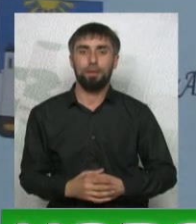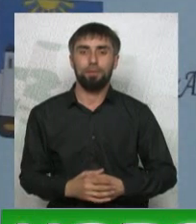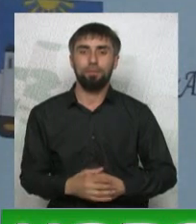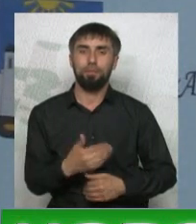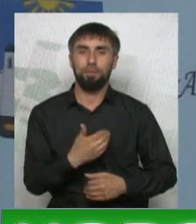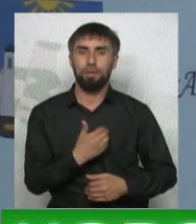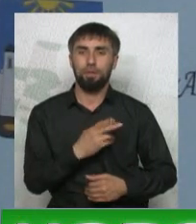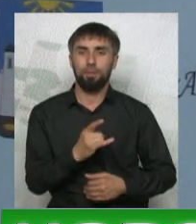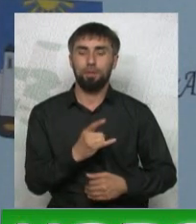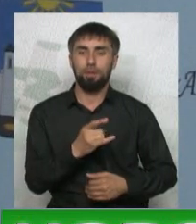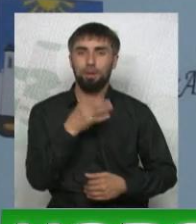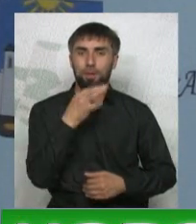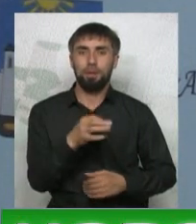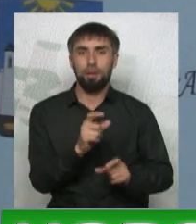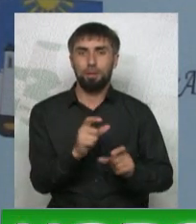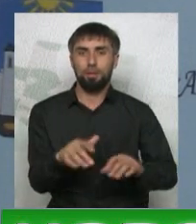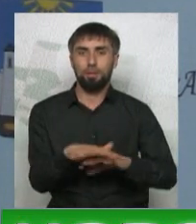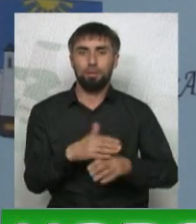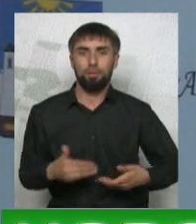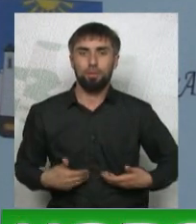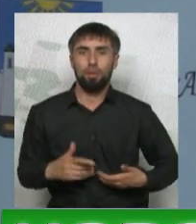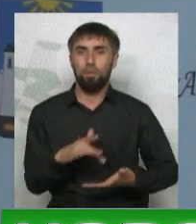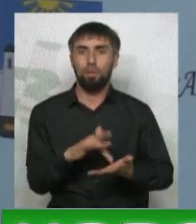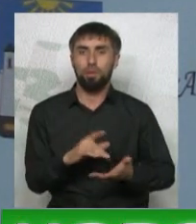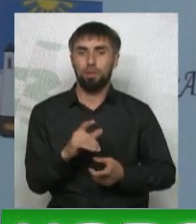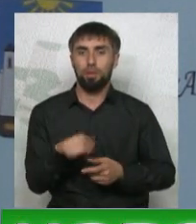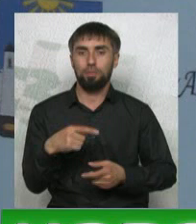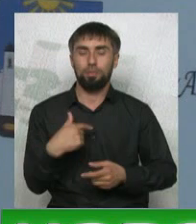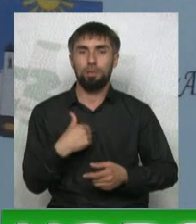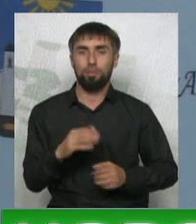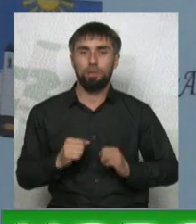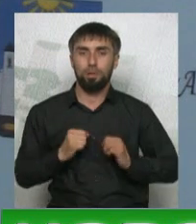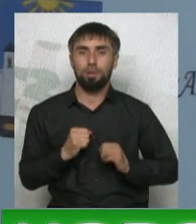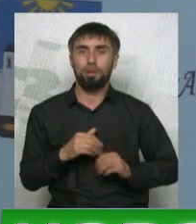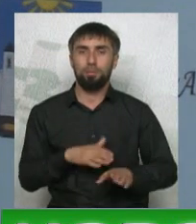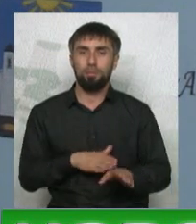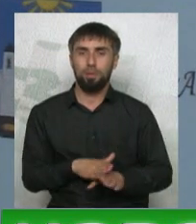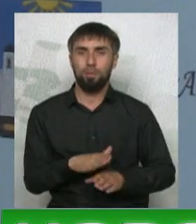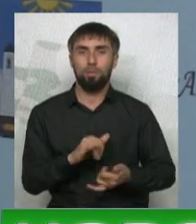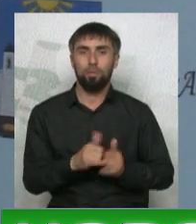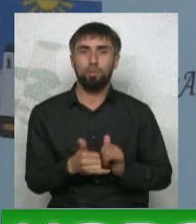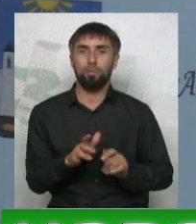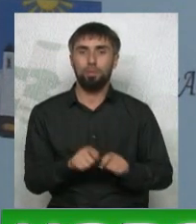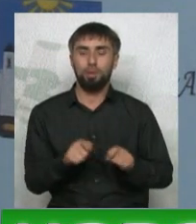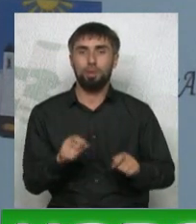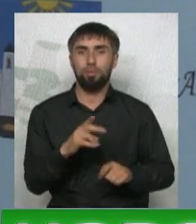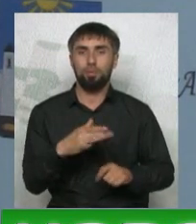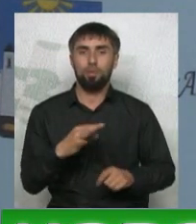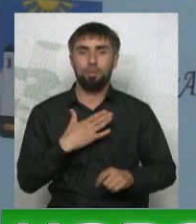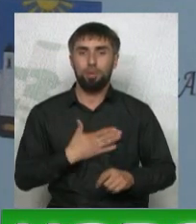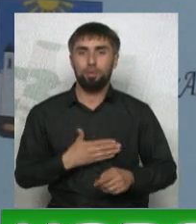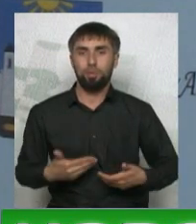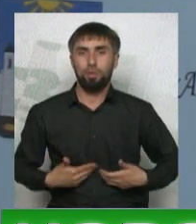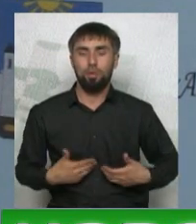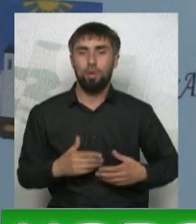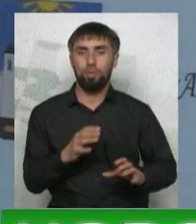очередь хотел бы заверить граждан, проживающих на территории города Карабулак, что мы приложим максимальные условия для того, чтобы создать благоприятные